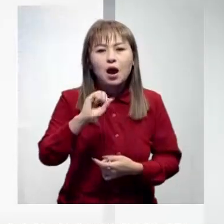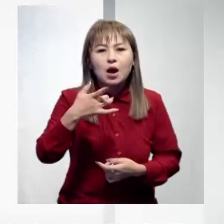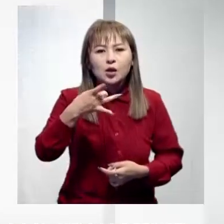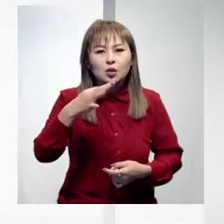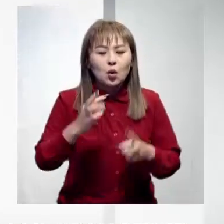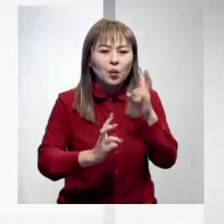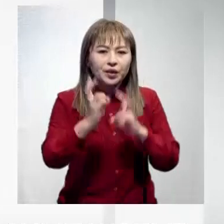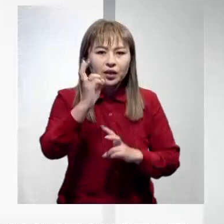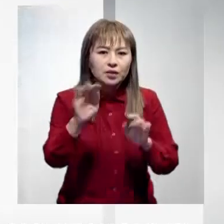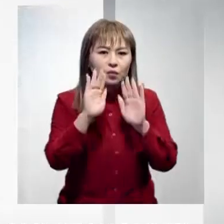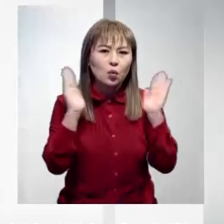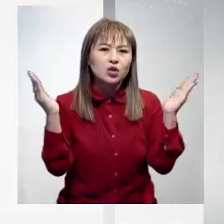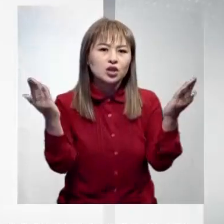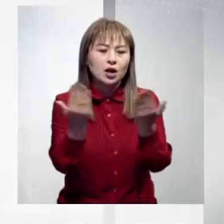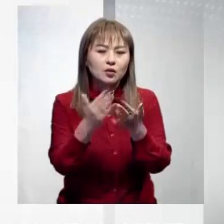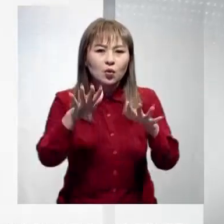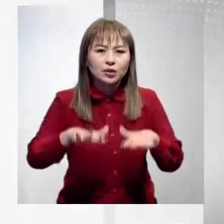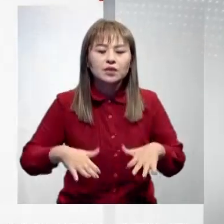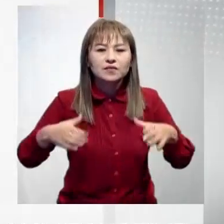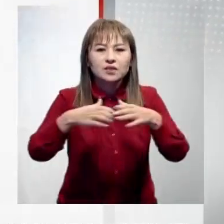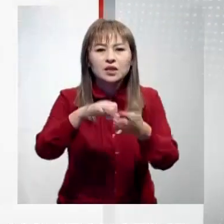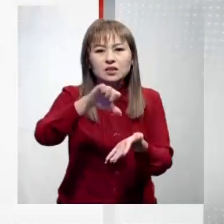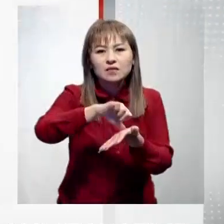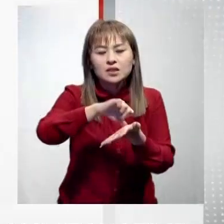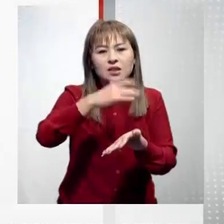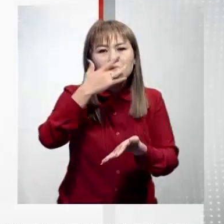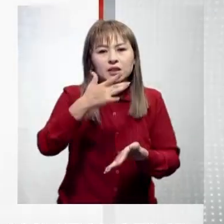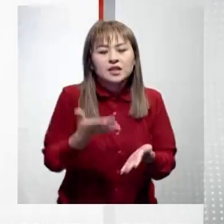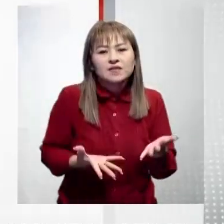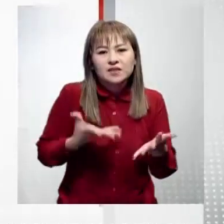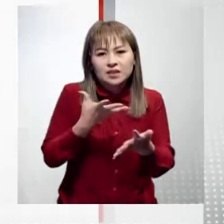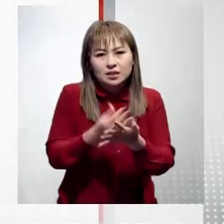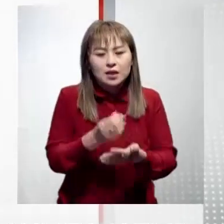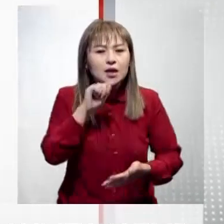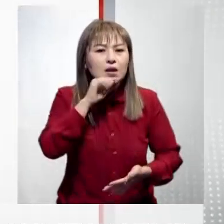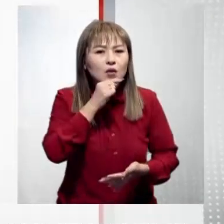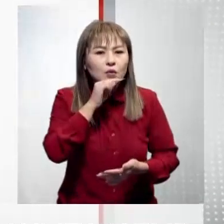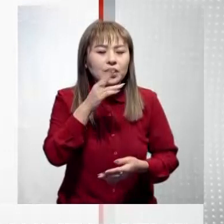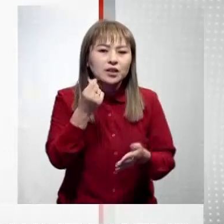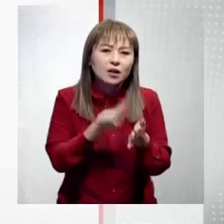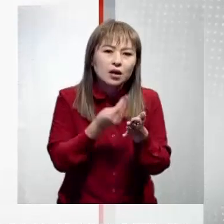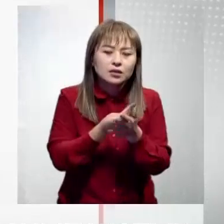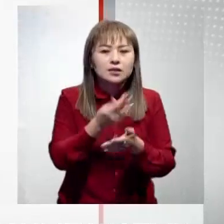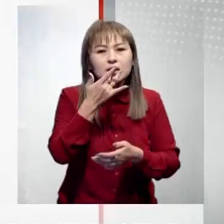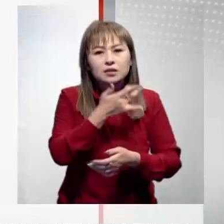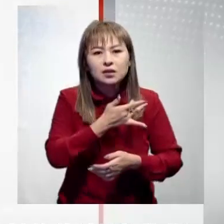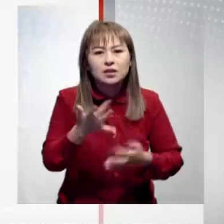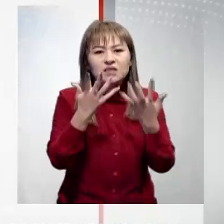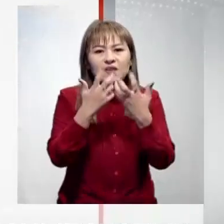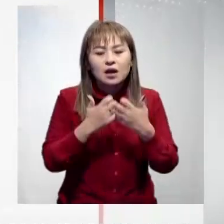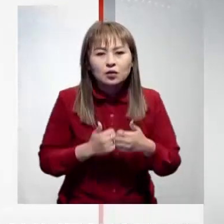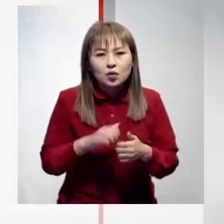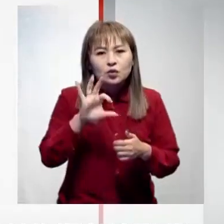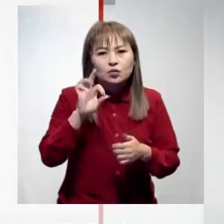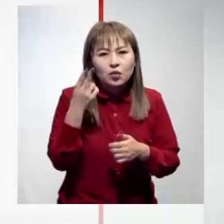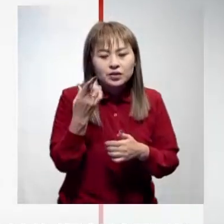агроөнеркәсіптік кешен және қоршаған ортаны қорғау, сыртқы саясат және инвестициялар, экономикалық және қаржылық саясат, цифрландыру,